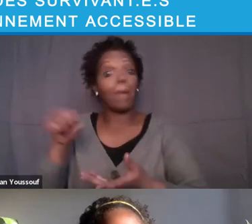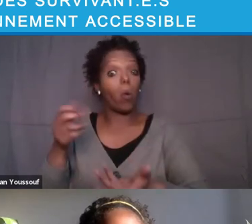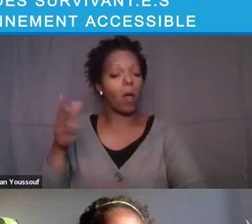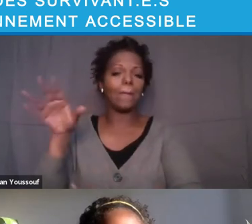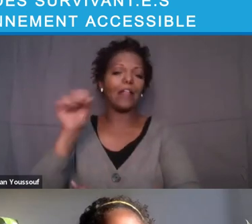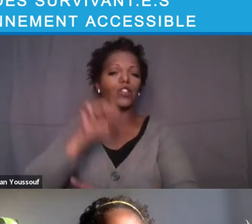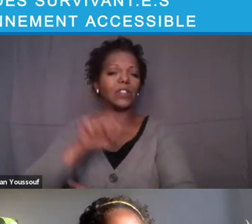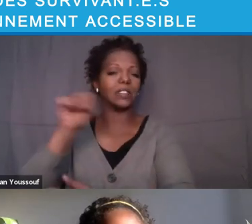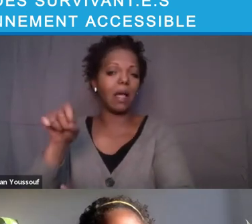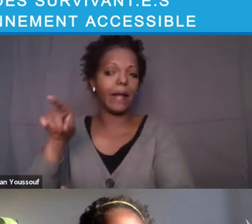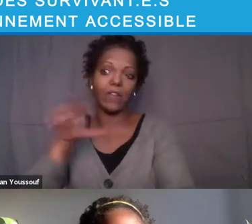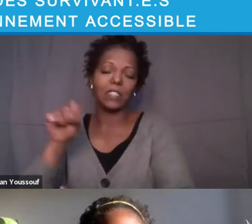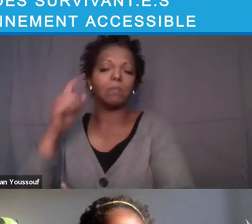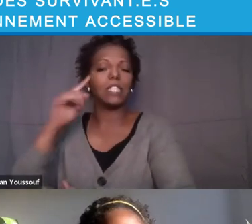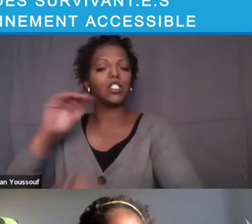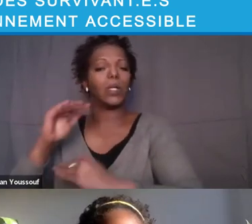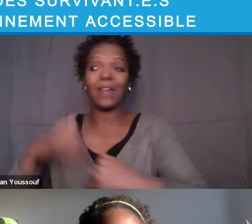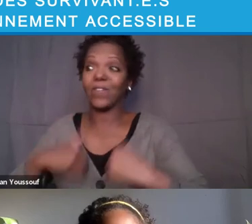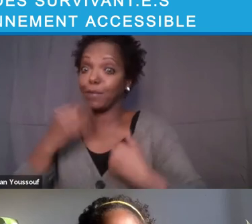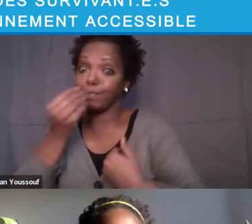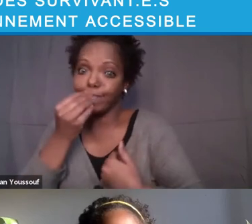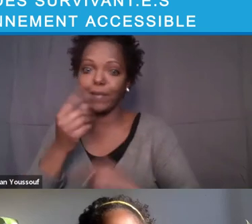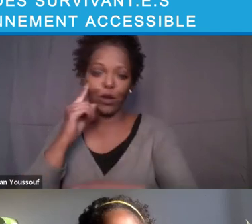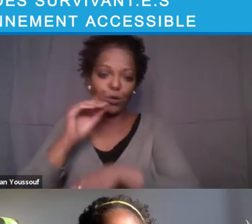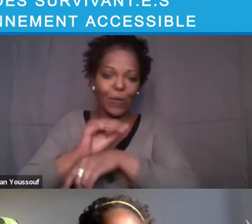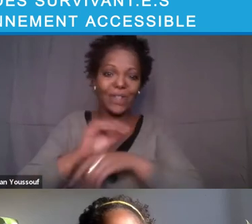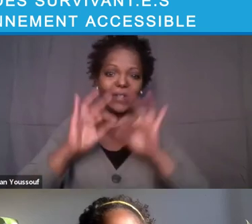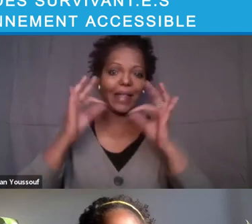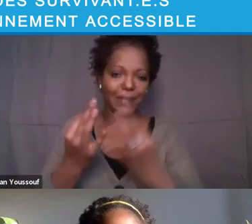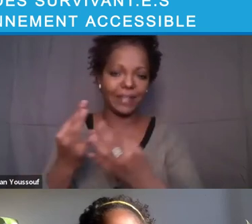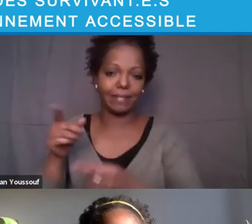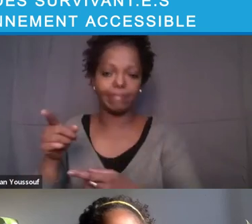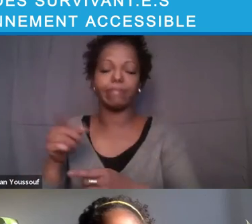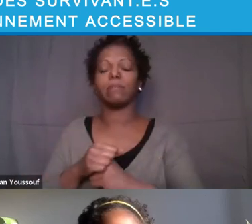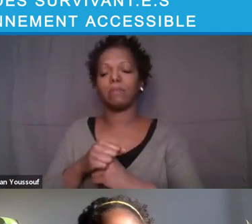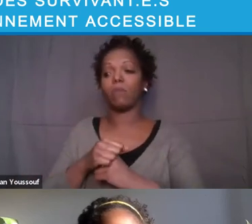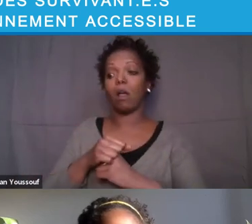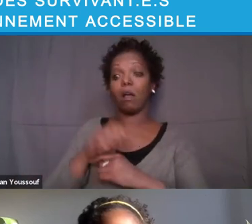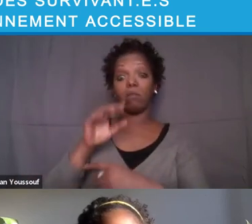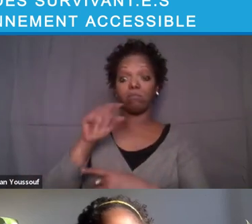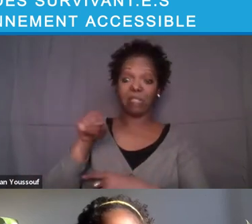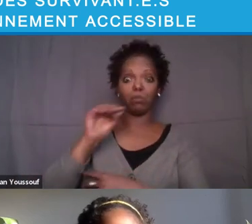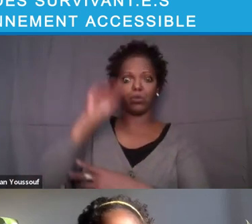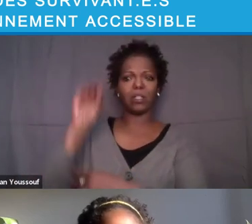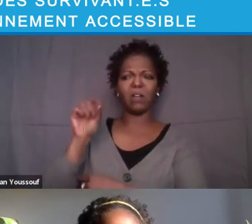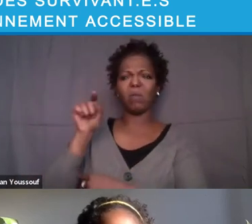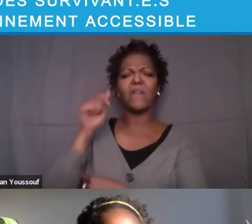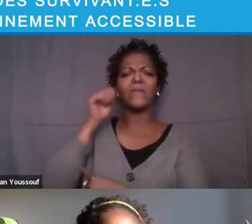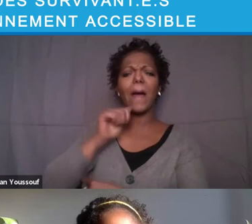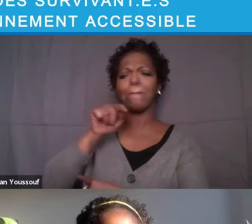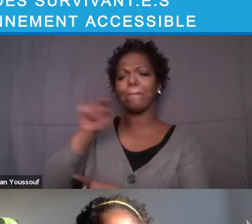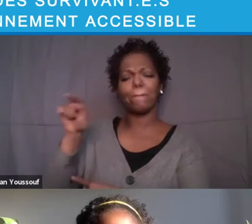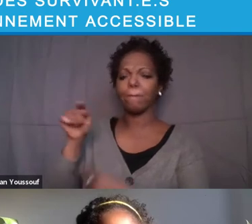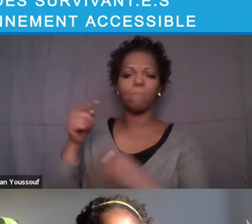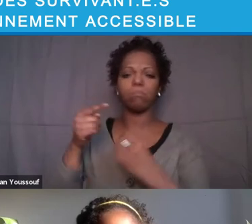migrantes n'ont pas accès à un travail. Donc, ils doivent être sur l'aide sociale pour réussir à vivre